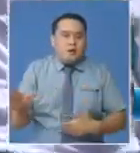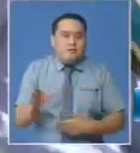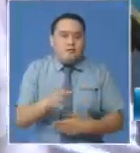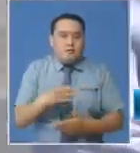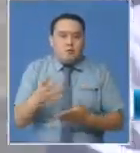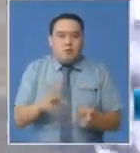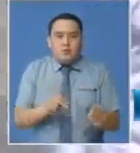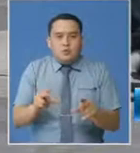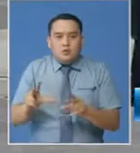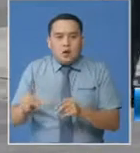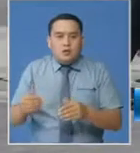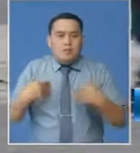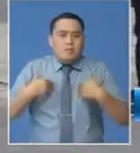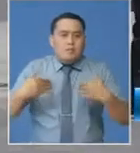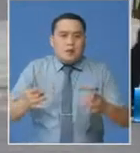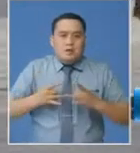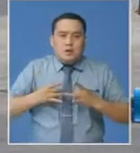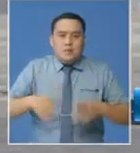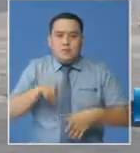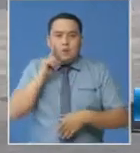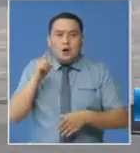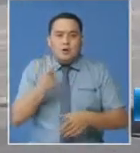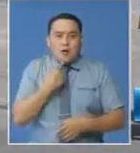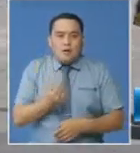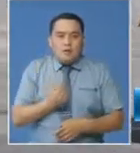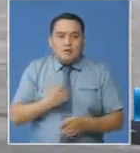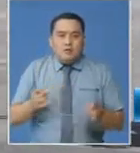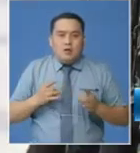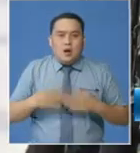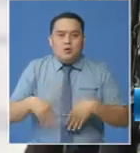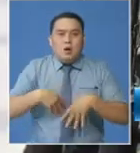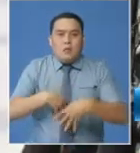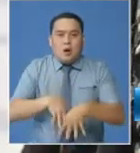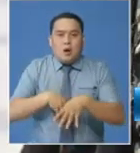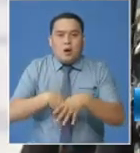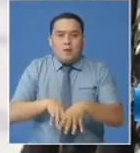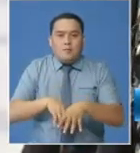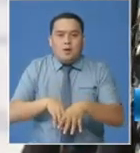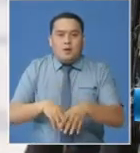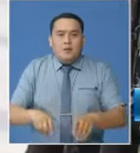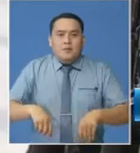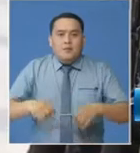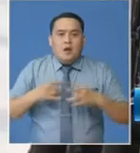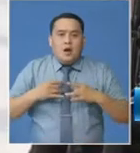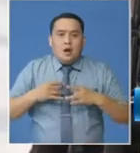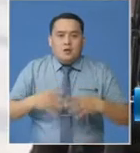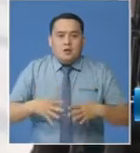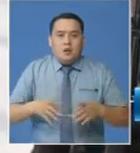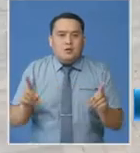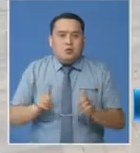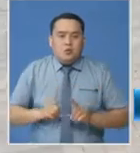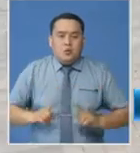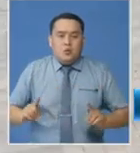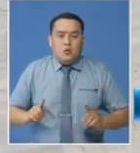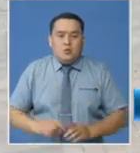пожелали им удачи. Праздничный концерт в честь молодых бойцов и торжественный парад по плацу придали торжественному моменту